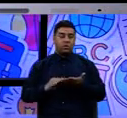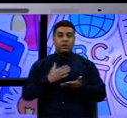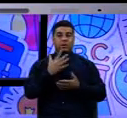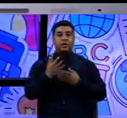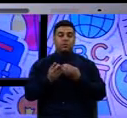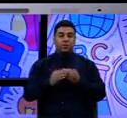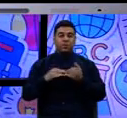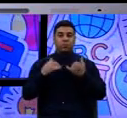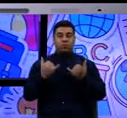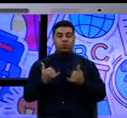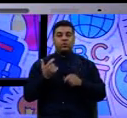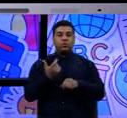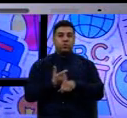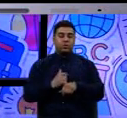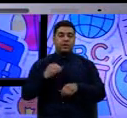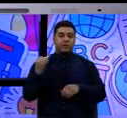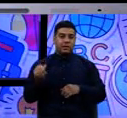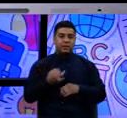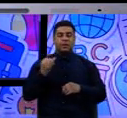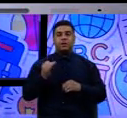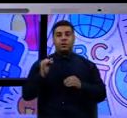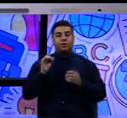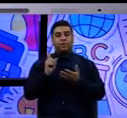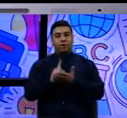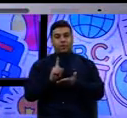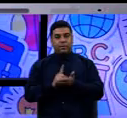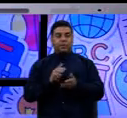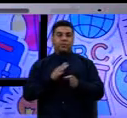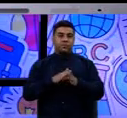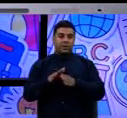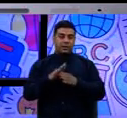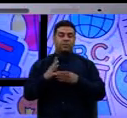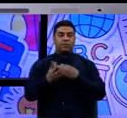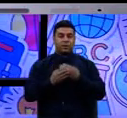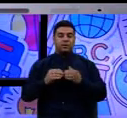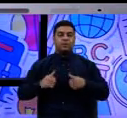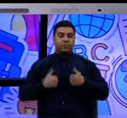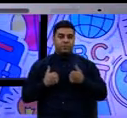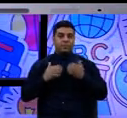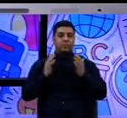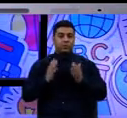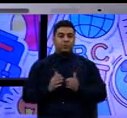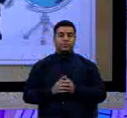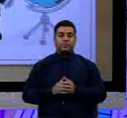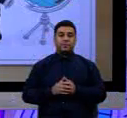yozing. Sizlar bilan bugun bir-biridan ajoyib, qiziqarli topshiriqlarni birgalikda